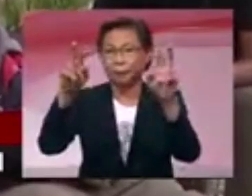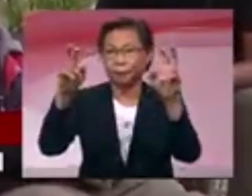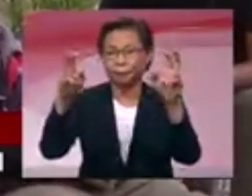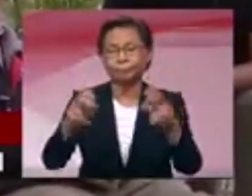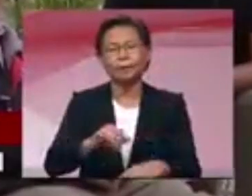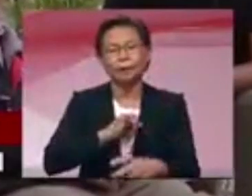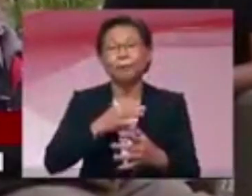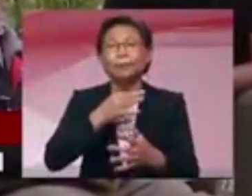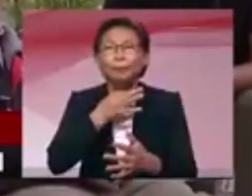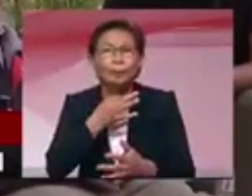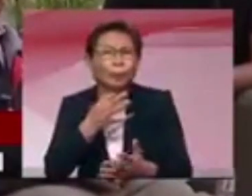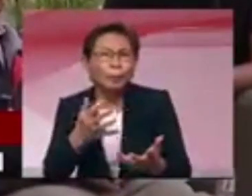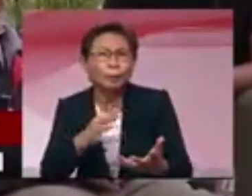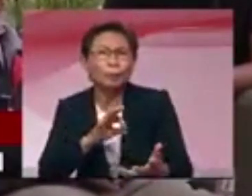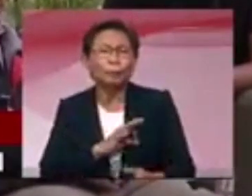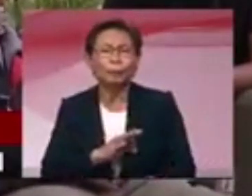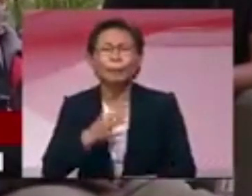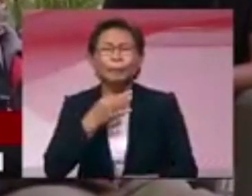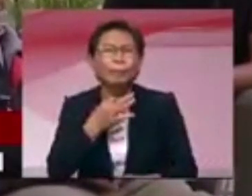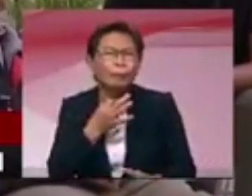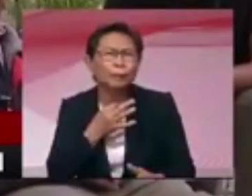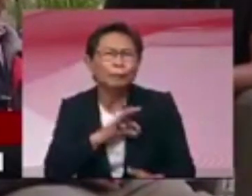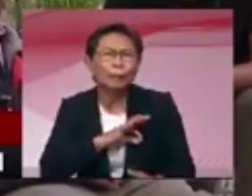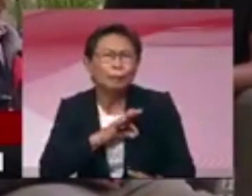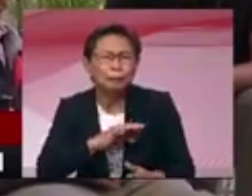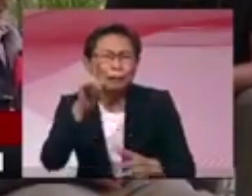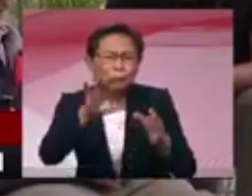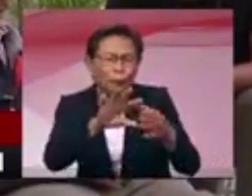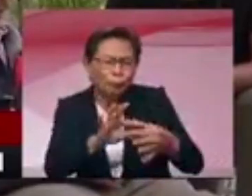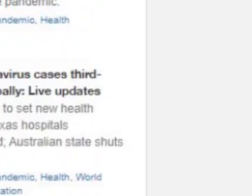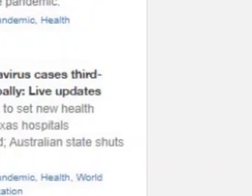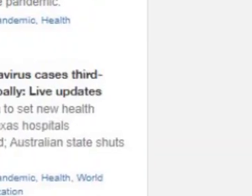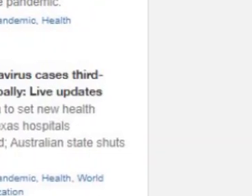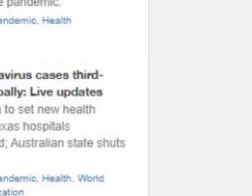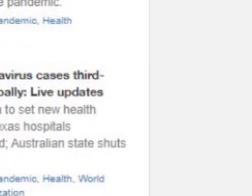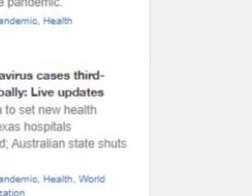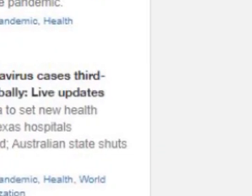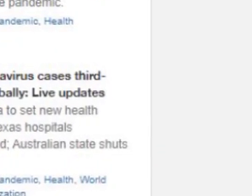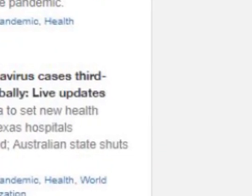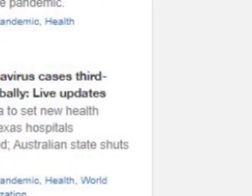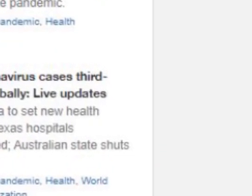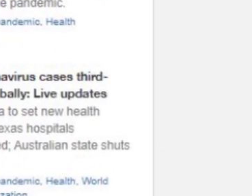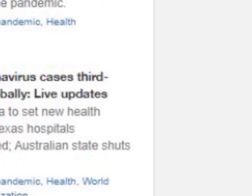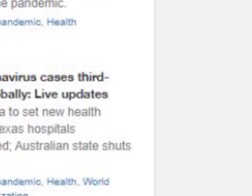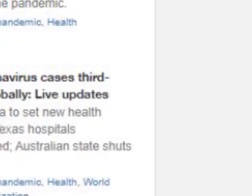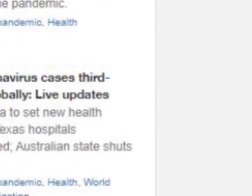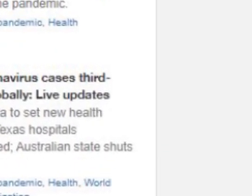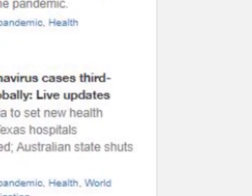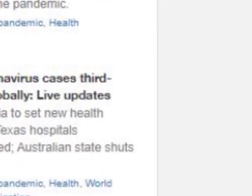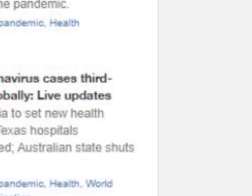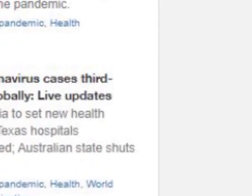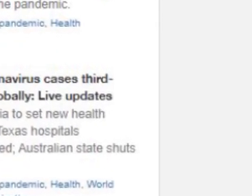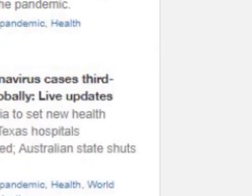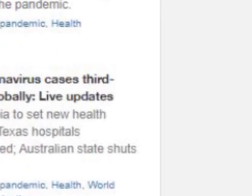Okey, saya ingin mendapatkan komen Datuk Seri mengenai satu dokumentari yang diterbitkan oleh Al Jazeera mengenai COVID negara ini